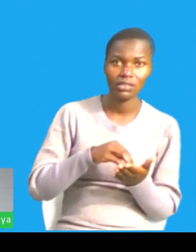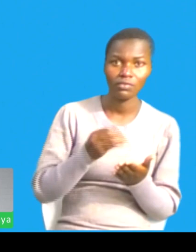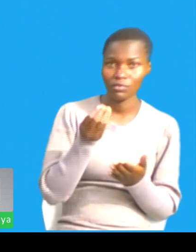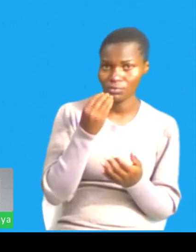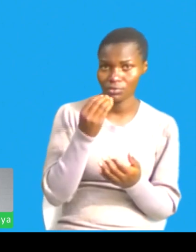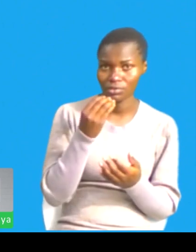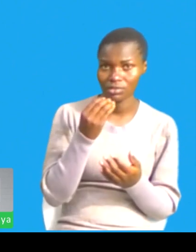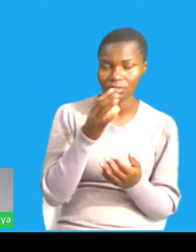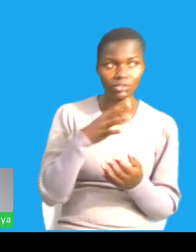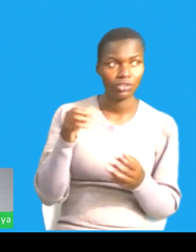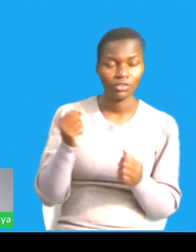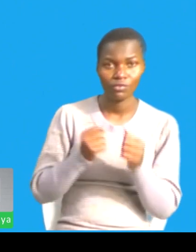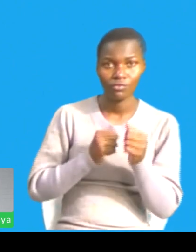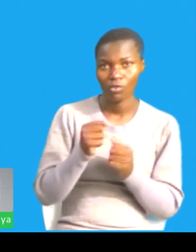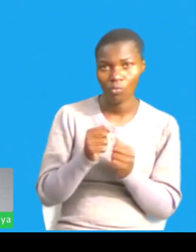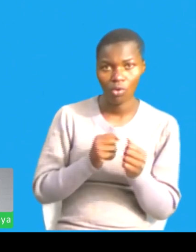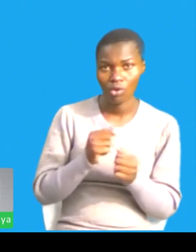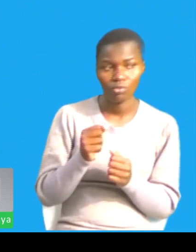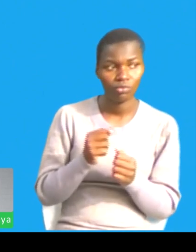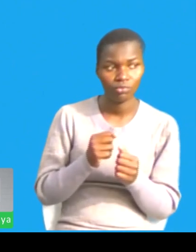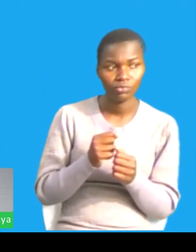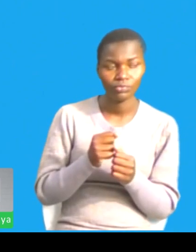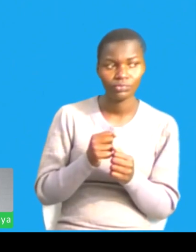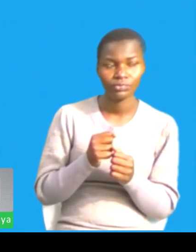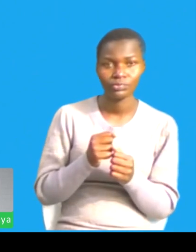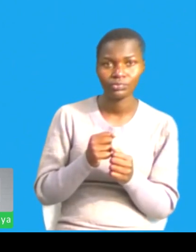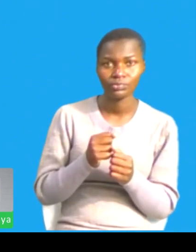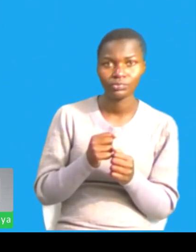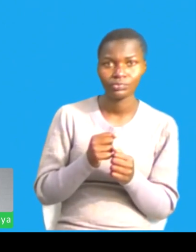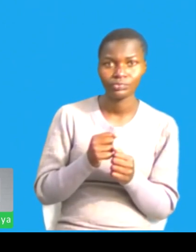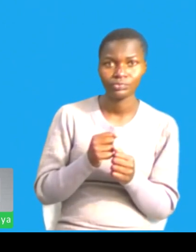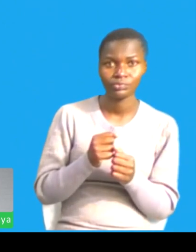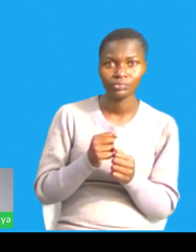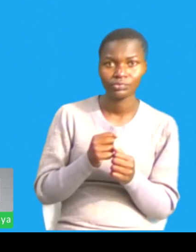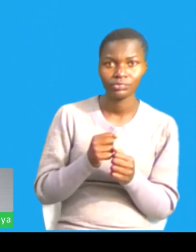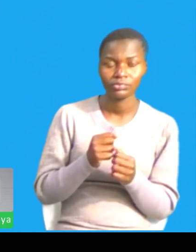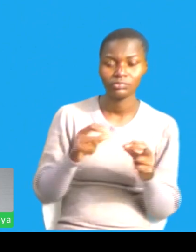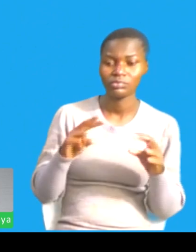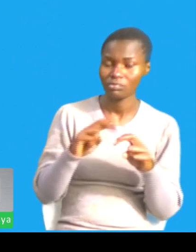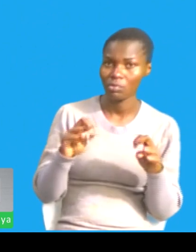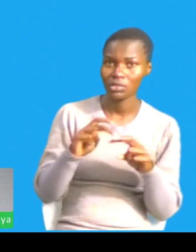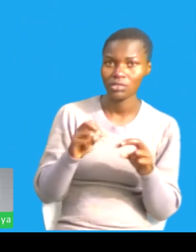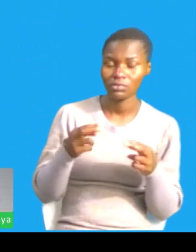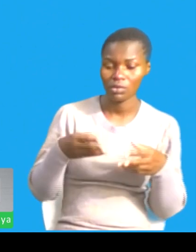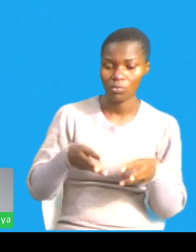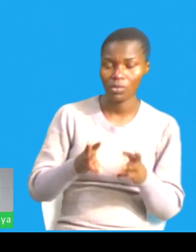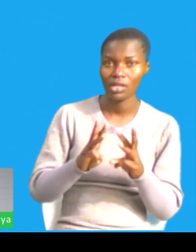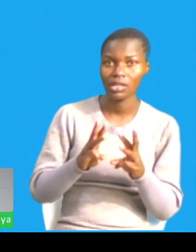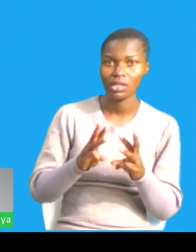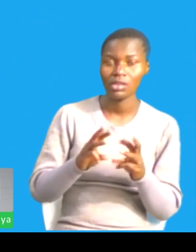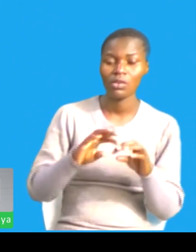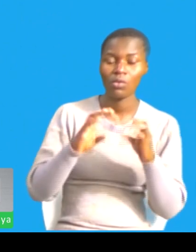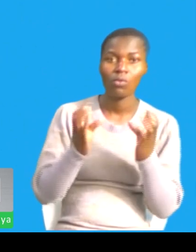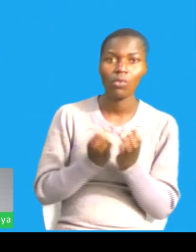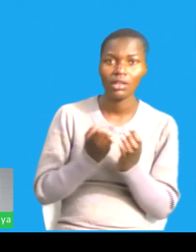vita fulani ya kupelekana mbele na nyuma. Inatakiwa tutafute njia katika nchi hii Jonah, kufanyia